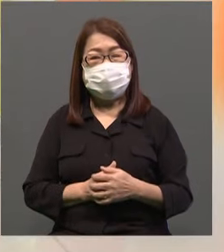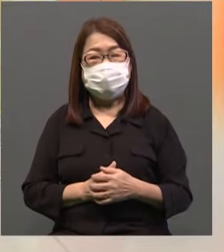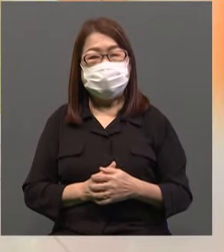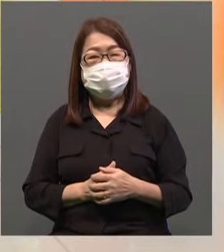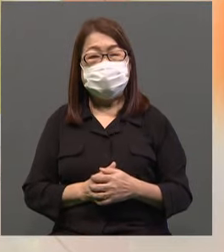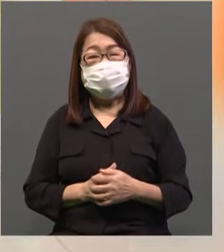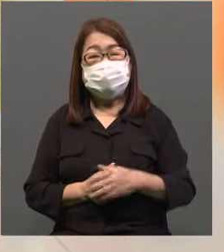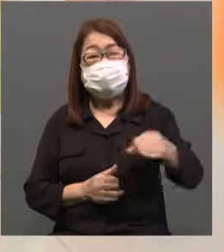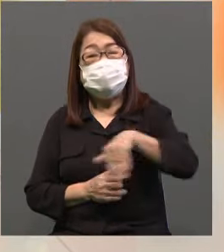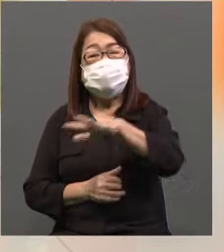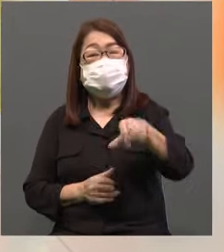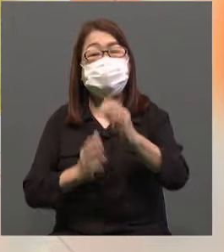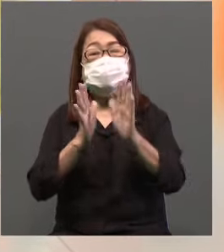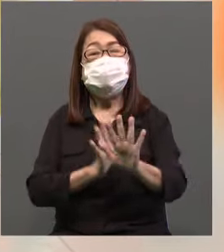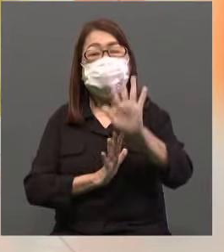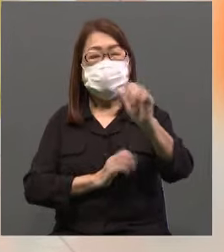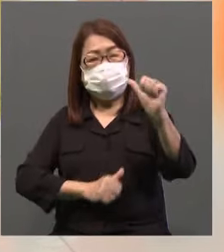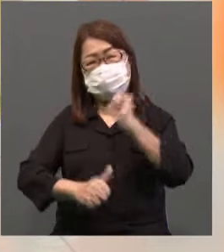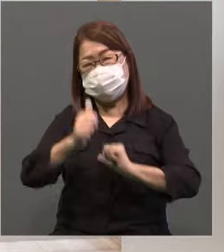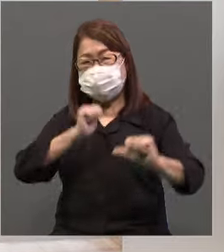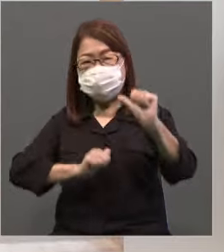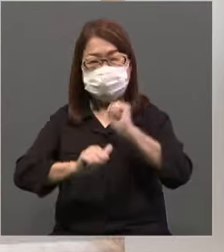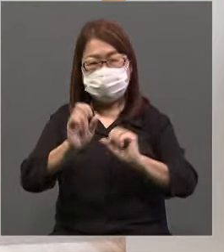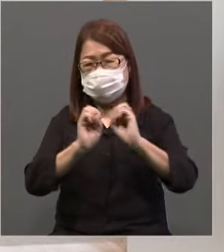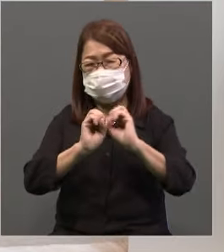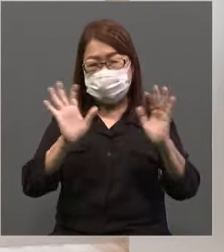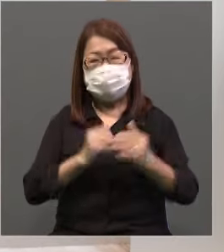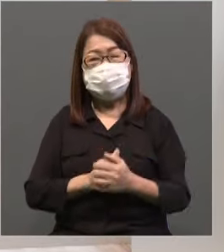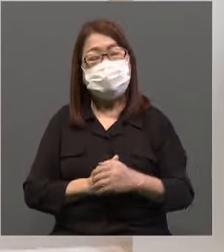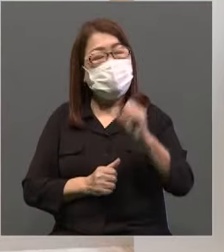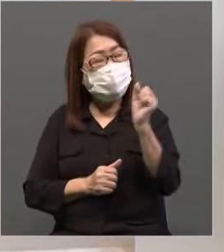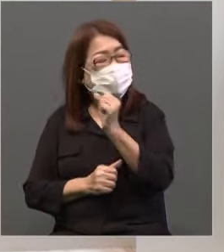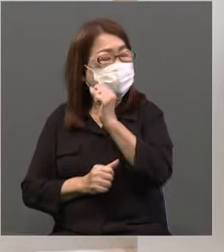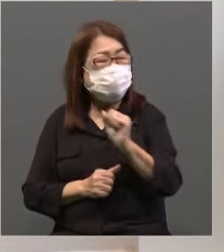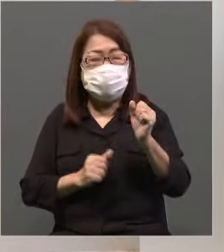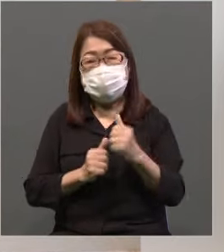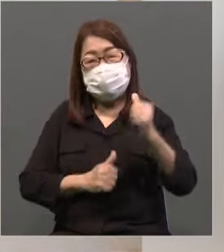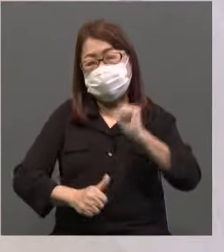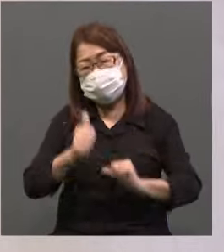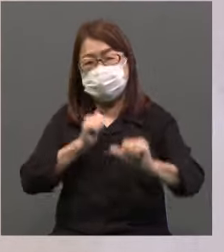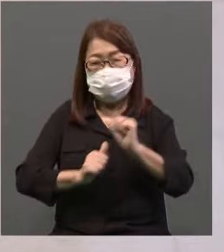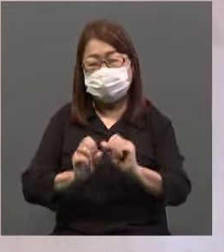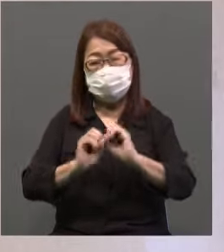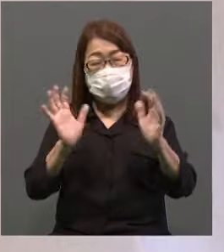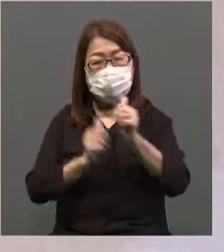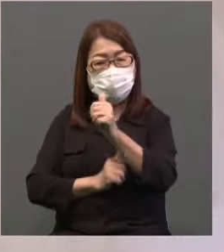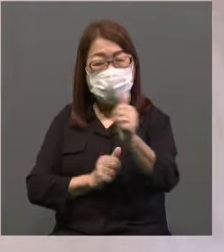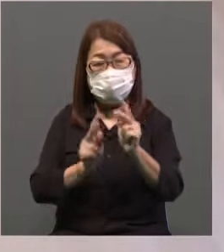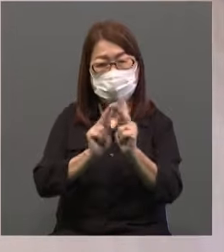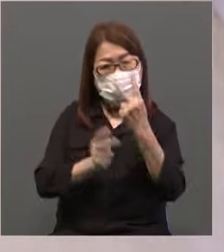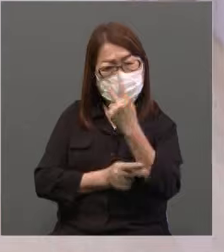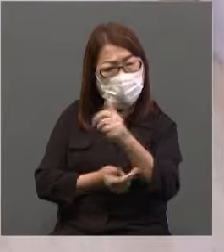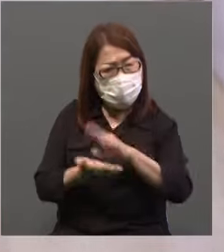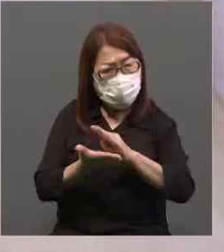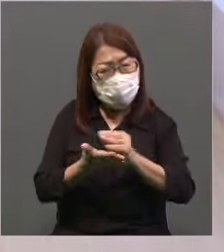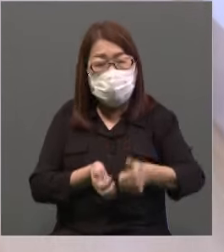ริสซึ่งทั้ง5คนก็สามารถโชว์ผลงานเรียกได้ว่าทั้งร้องทั้งเต้นอย่างยอดเยี่ยมจนชนะใจกรรมการคว้